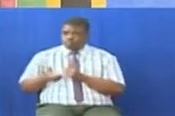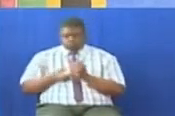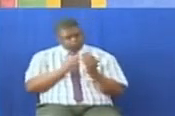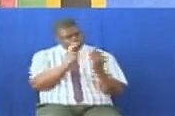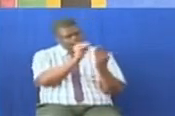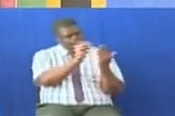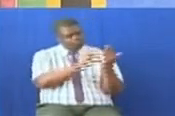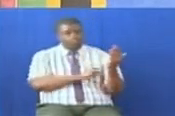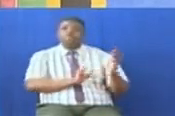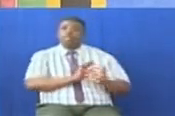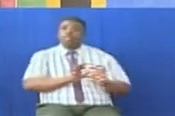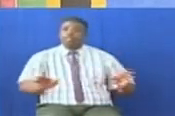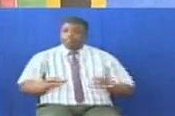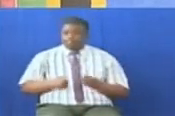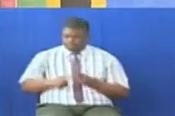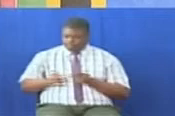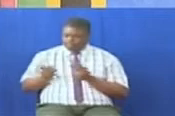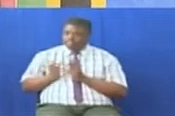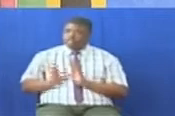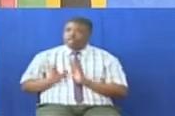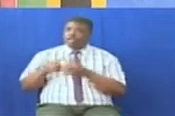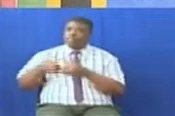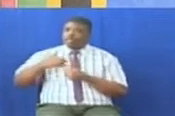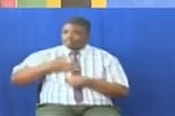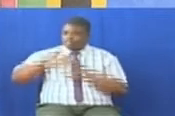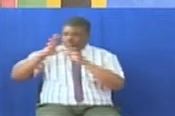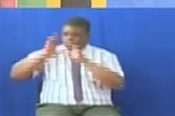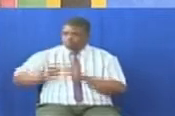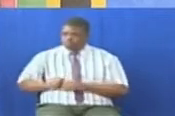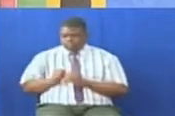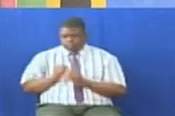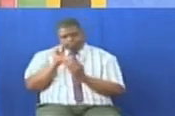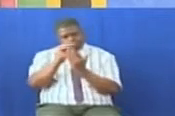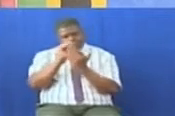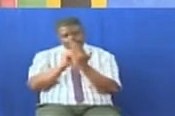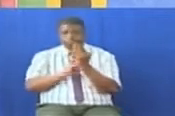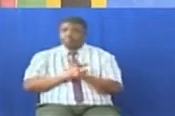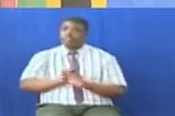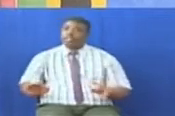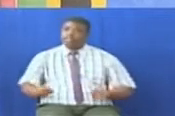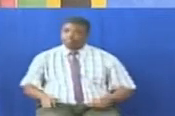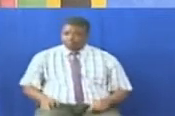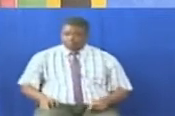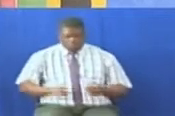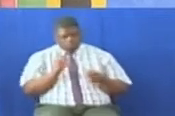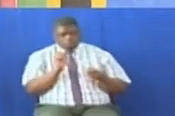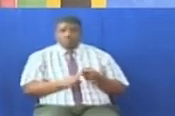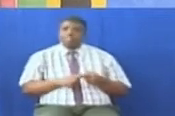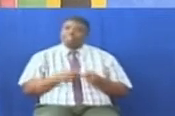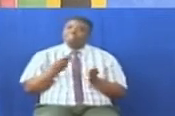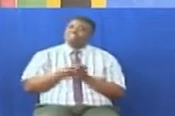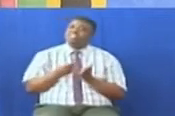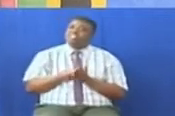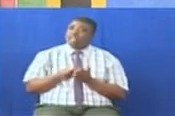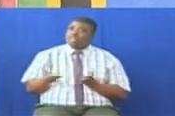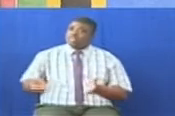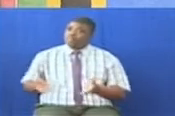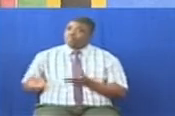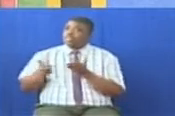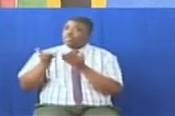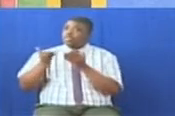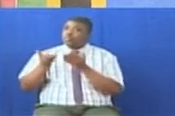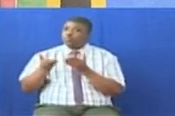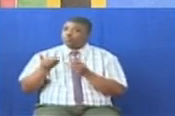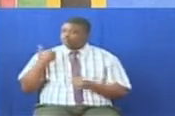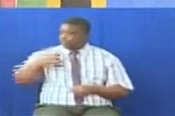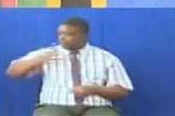tumeonyesha katika ripoti yetu. Kwanza, kuna ucheleweshwaji mkubwa wa fedha za maendeleo kutoka serikali kuu. Fedha haziendi kwa